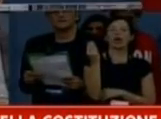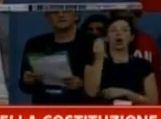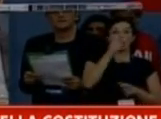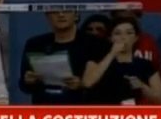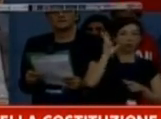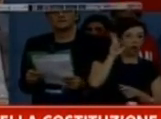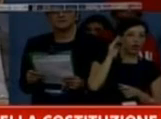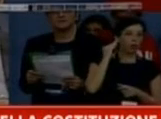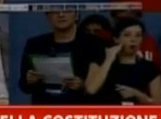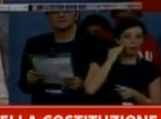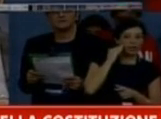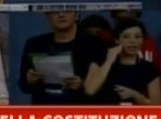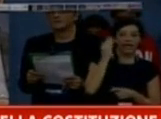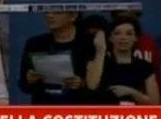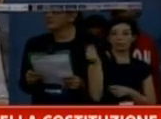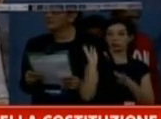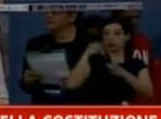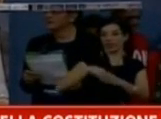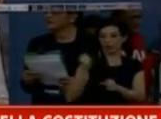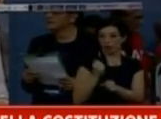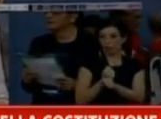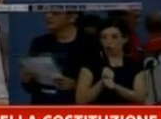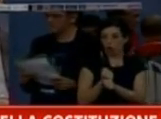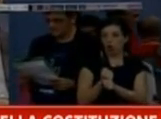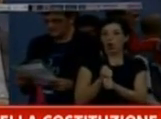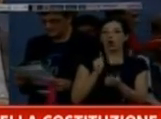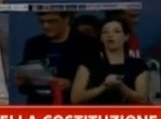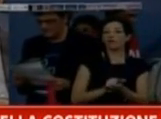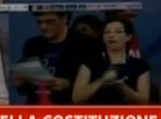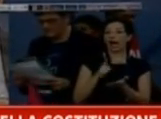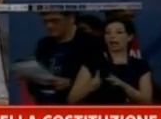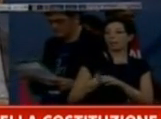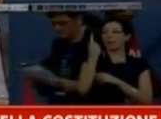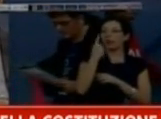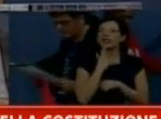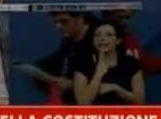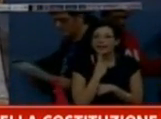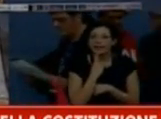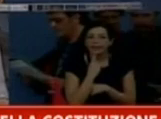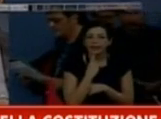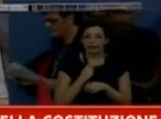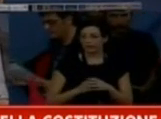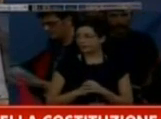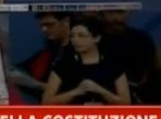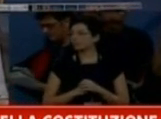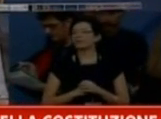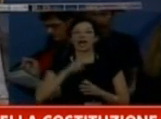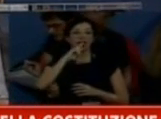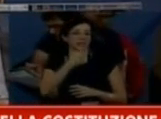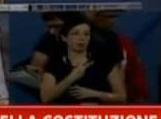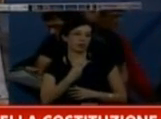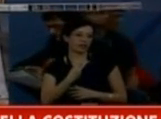nelle istituzioni? La risposta classica, qui ci eleviamo,